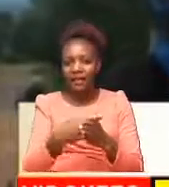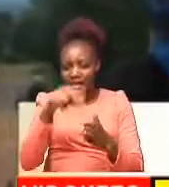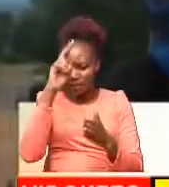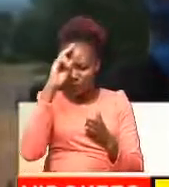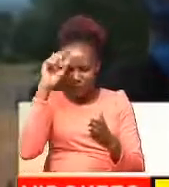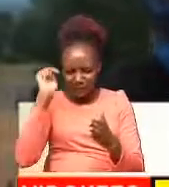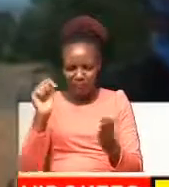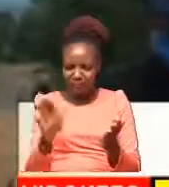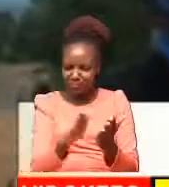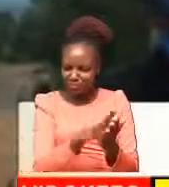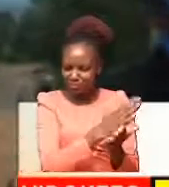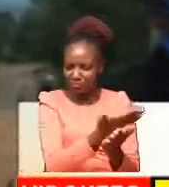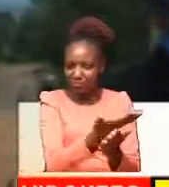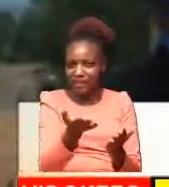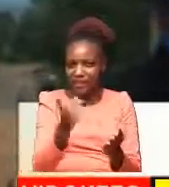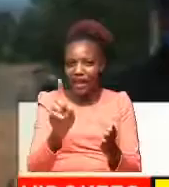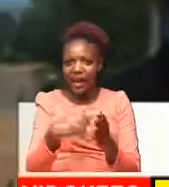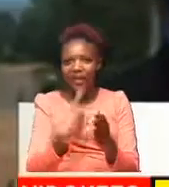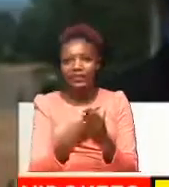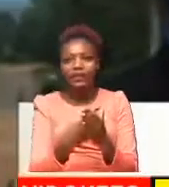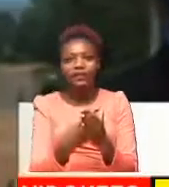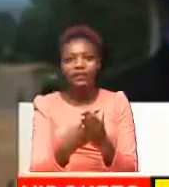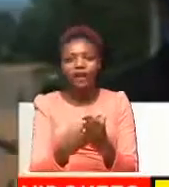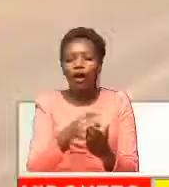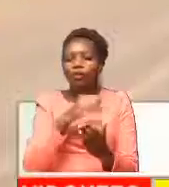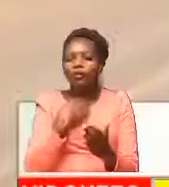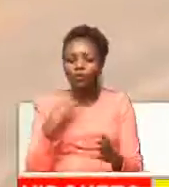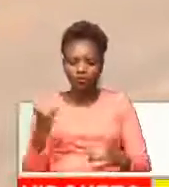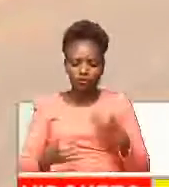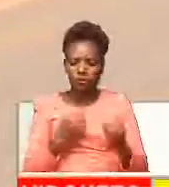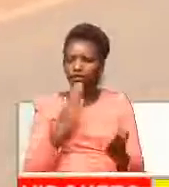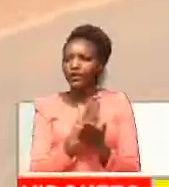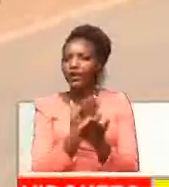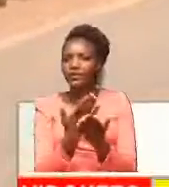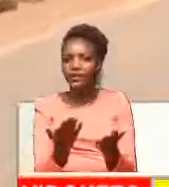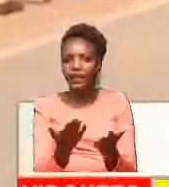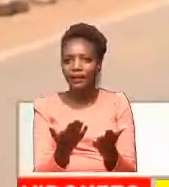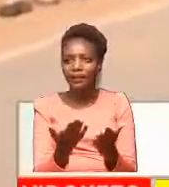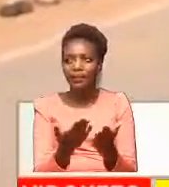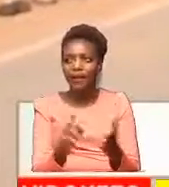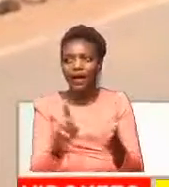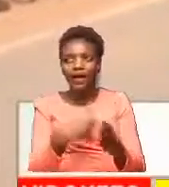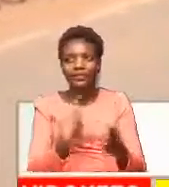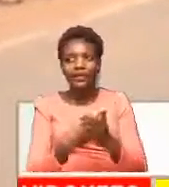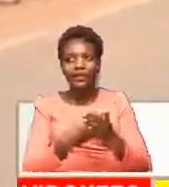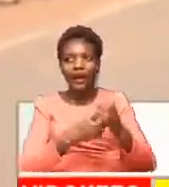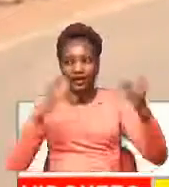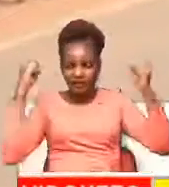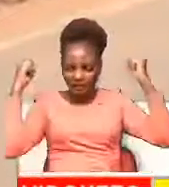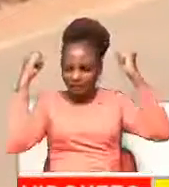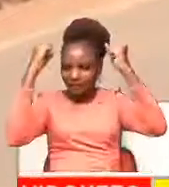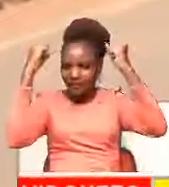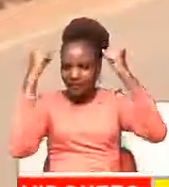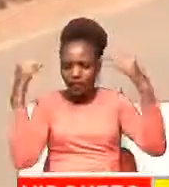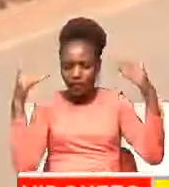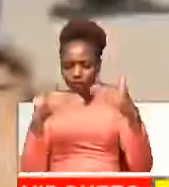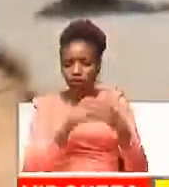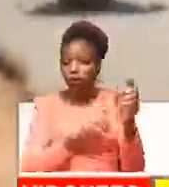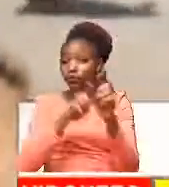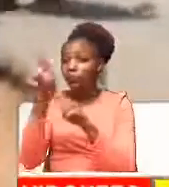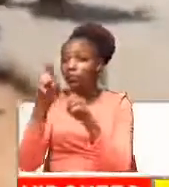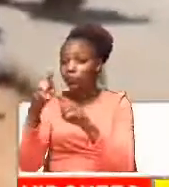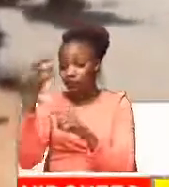waondolewe hapo na tusaidie ya kwamba haki itendeke. Ni maandamano yaliyotatiza shughuli za usafiri katika barabara kuu ya Kitale